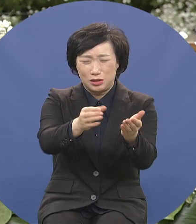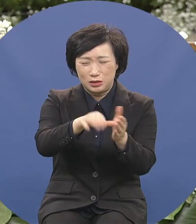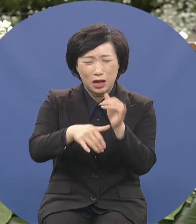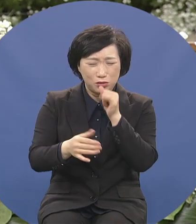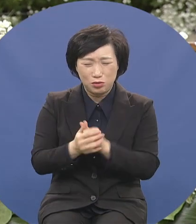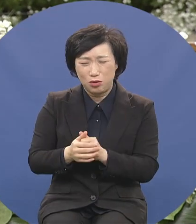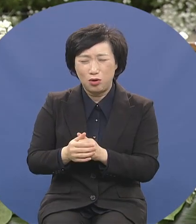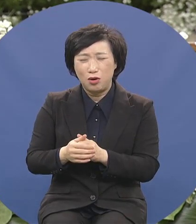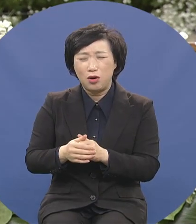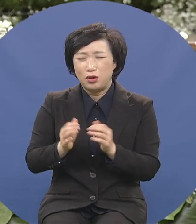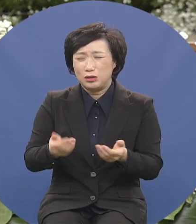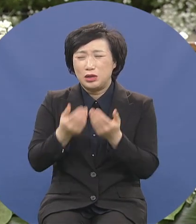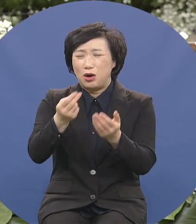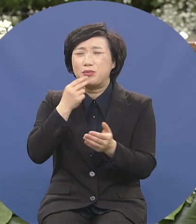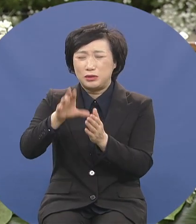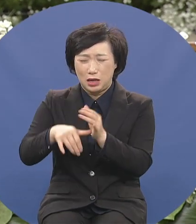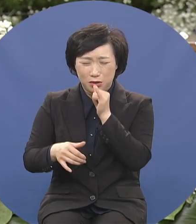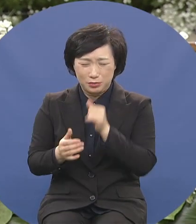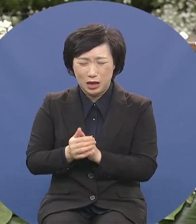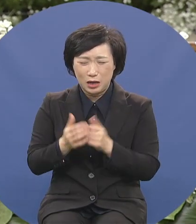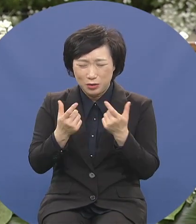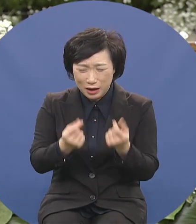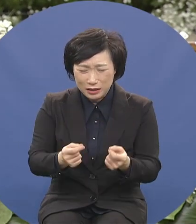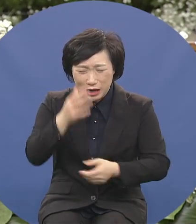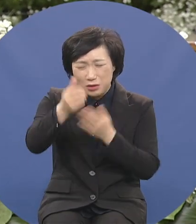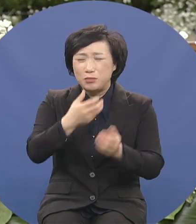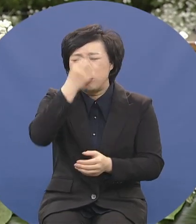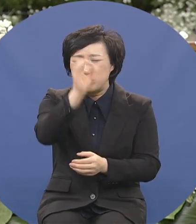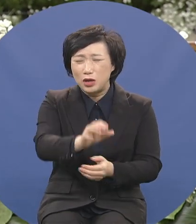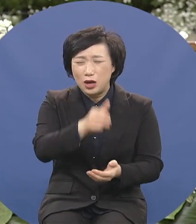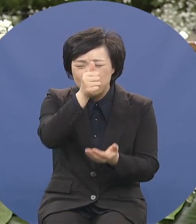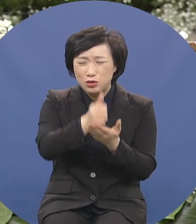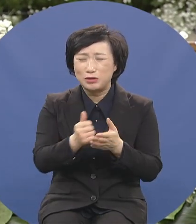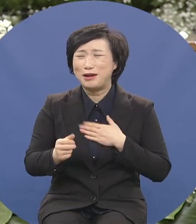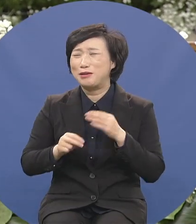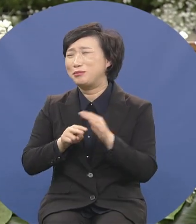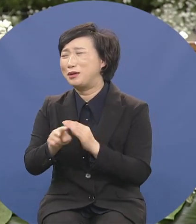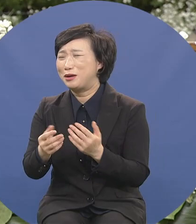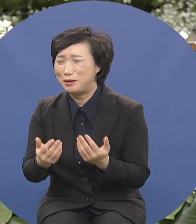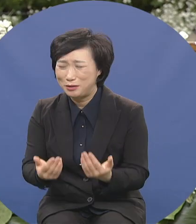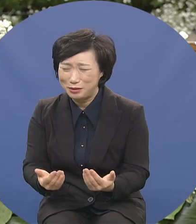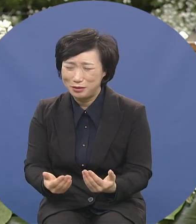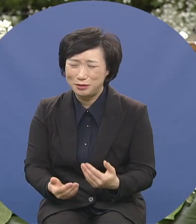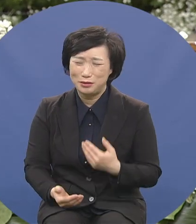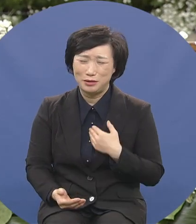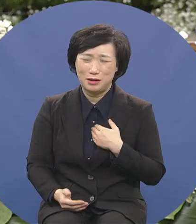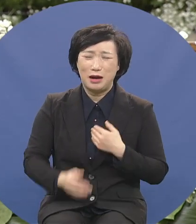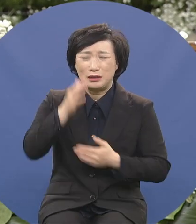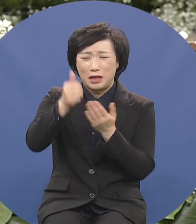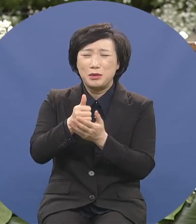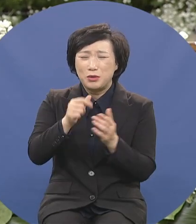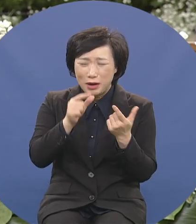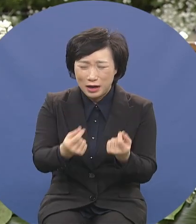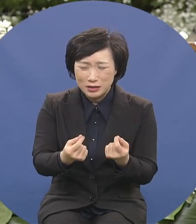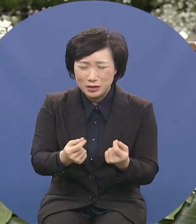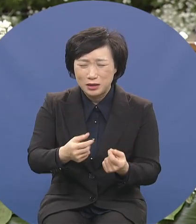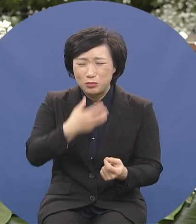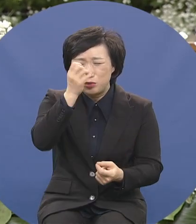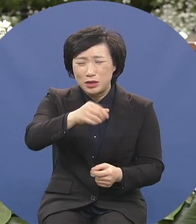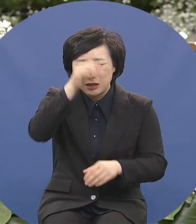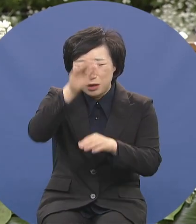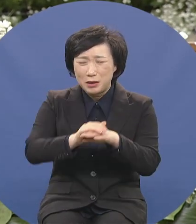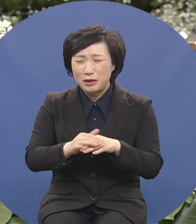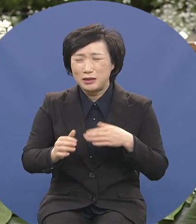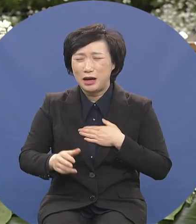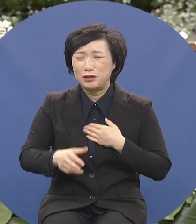말고 합니다. 하나님을 이렇게 무시한 죄를 어찌 피할 수 있으며 하나님을 이렇게 무시한 예배를